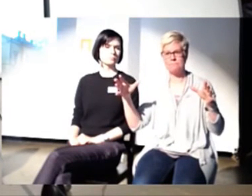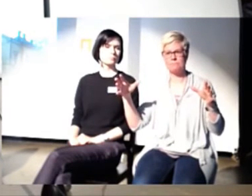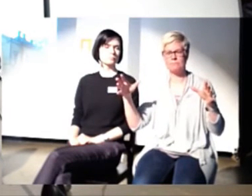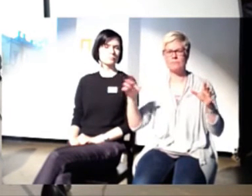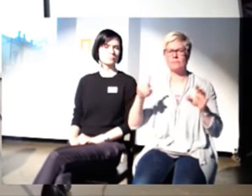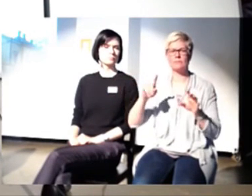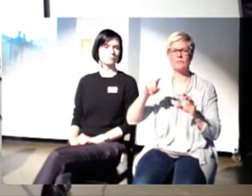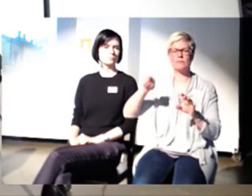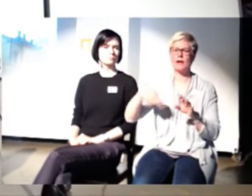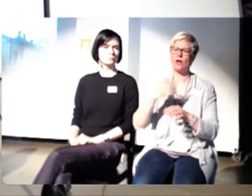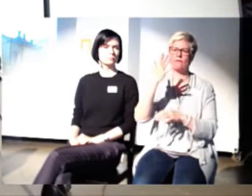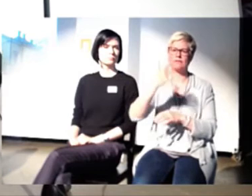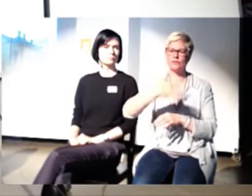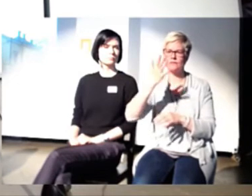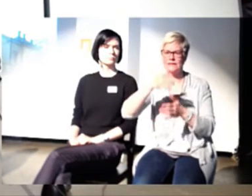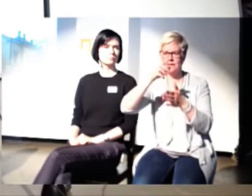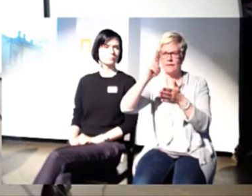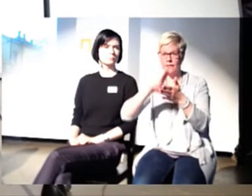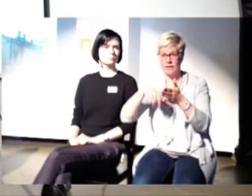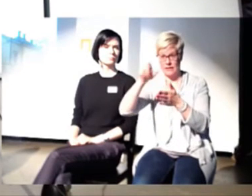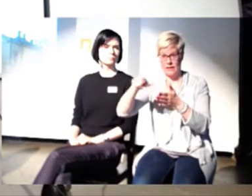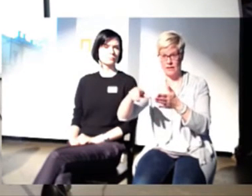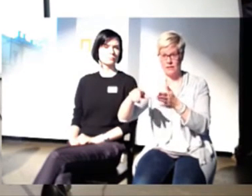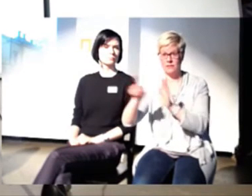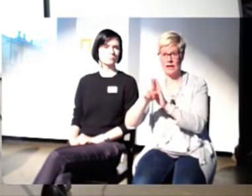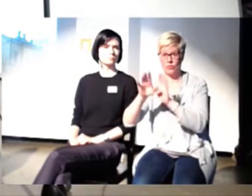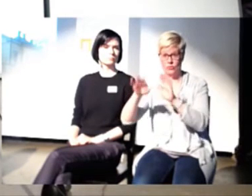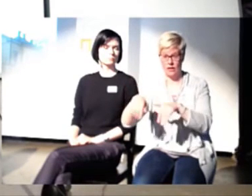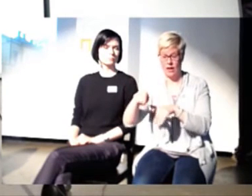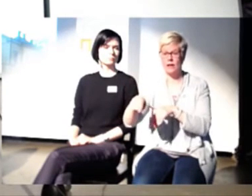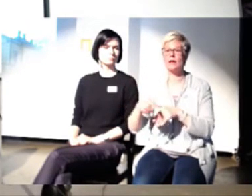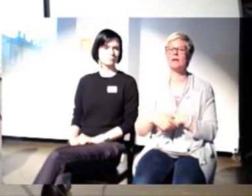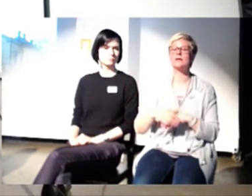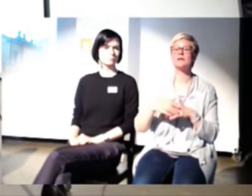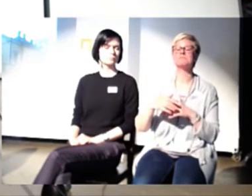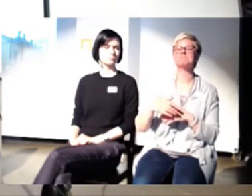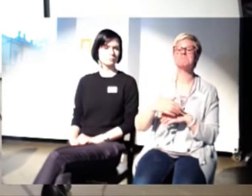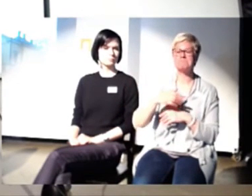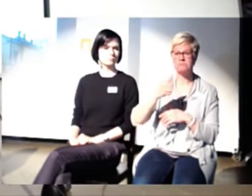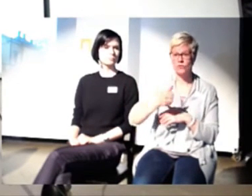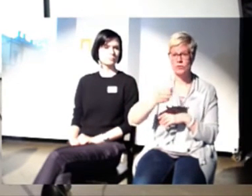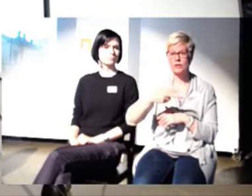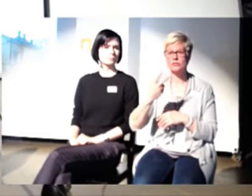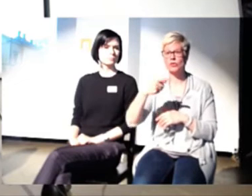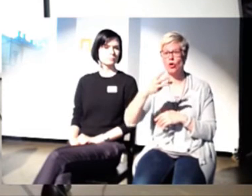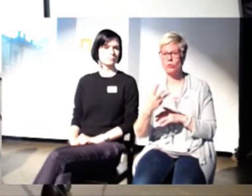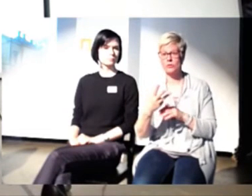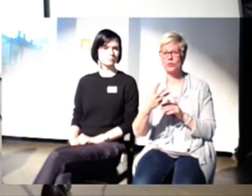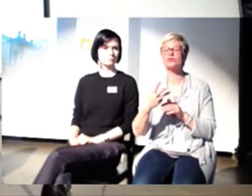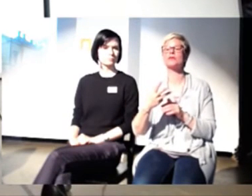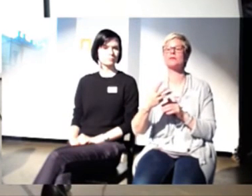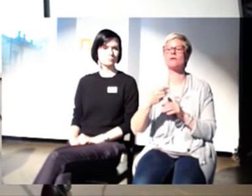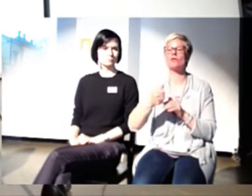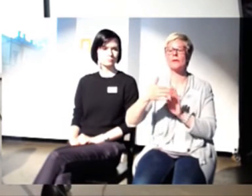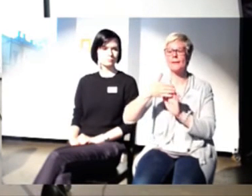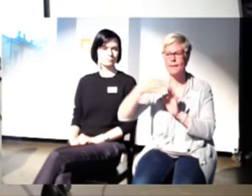50, muistaakseni 55 taiteilijaa ollut tässä residenssissä jo. Mutta 2013 vuodesta eteenpäin niin meillä oli sellainen linja, että meillä oli